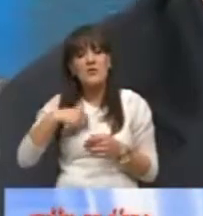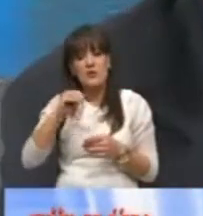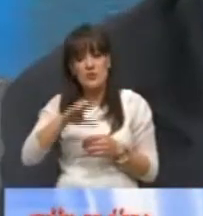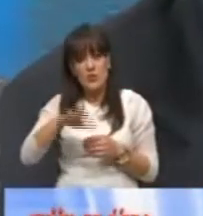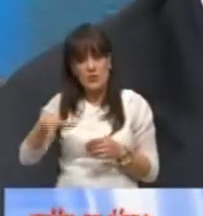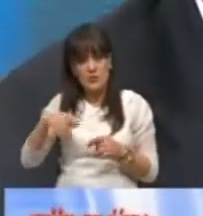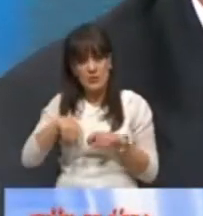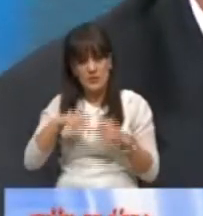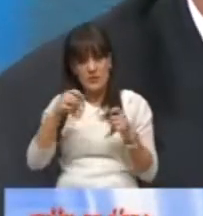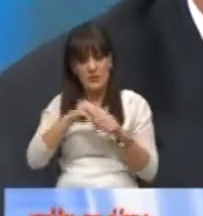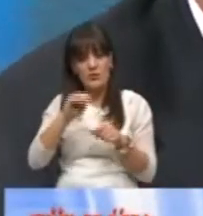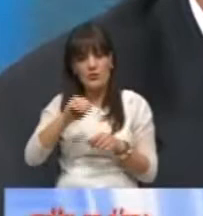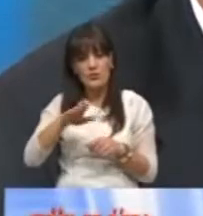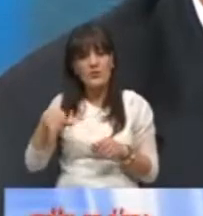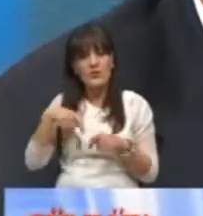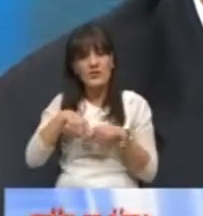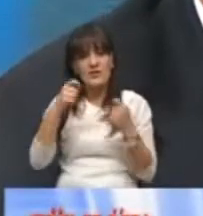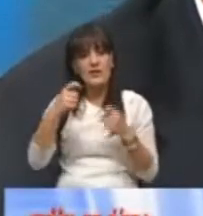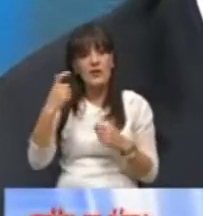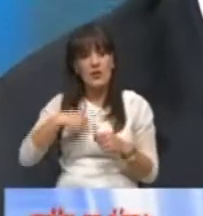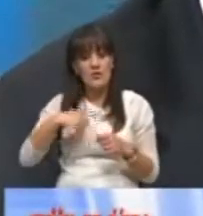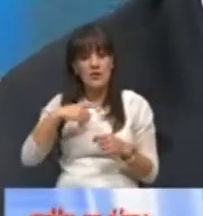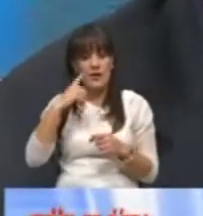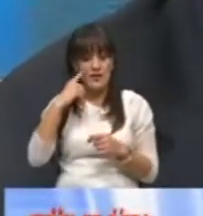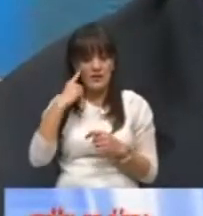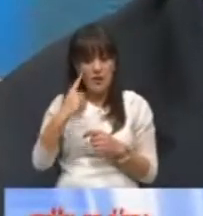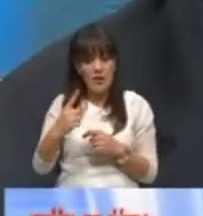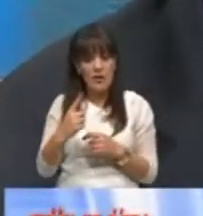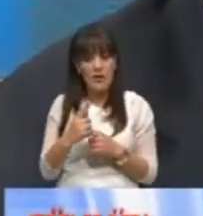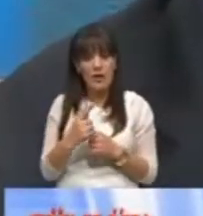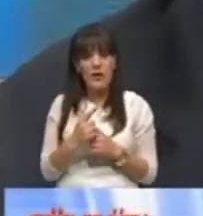çocuklardaki kırıklarda, çocuk kırıkların özelliği gereği